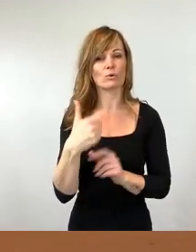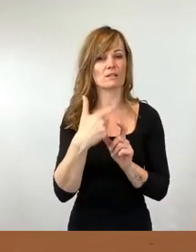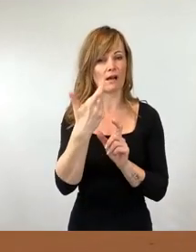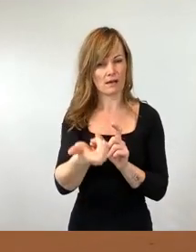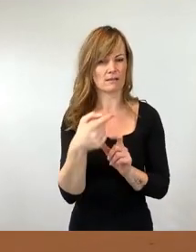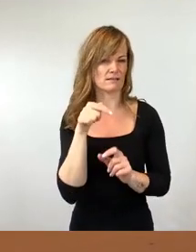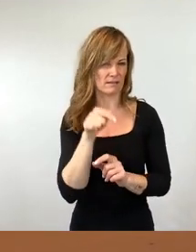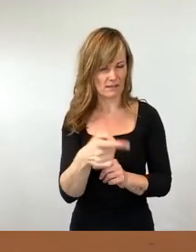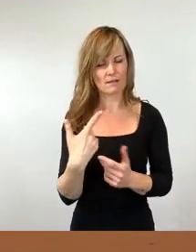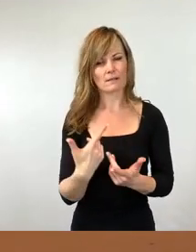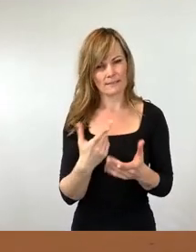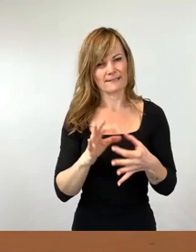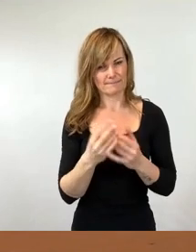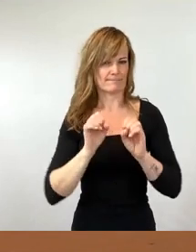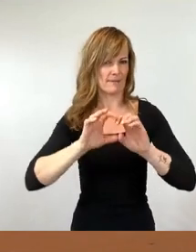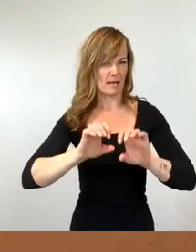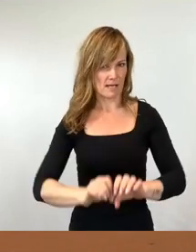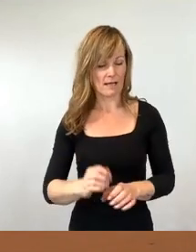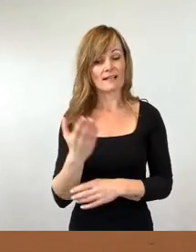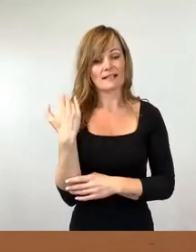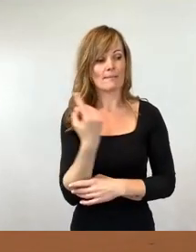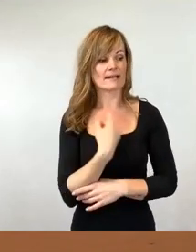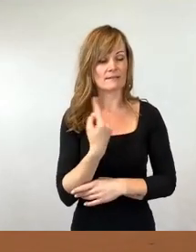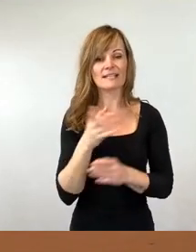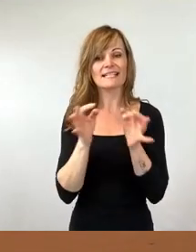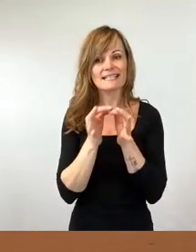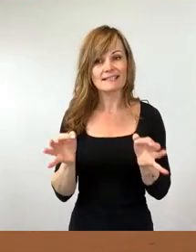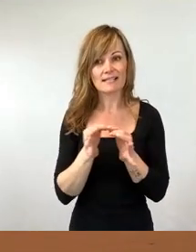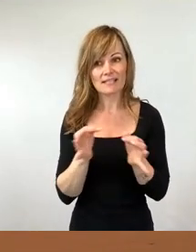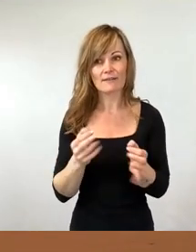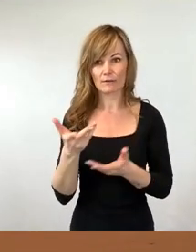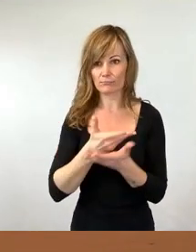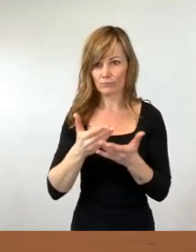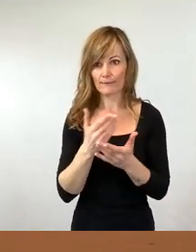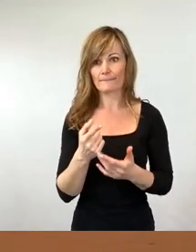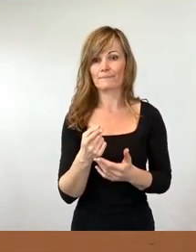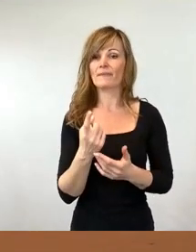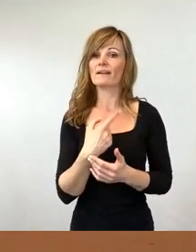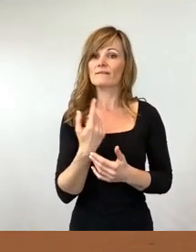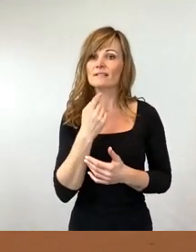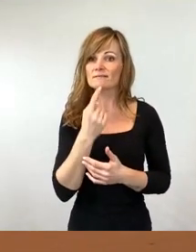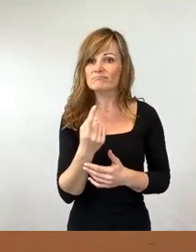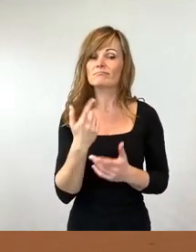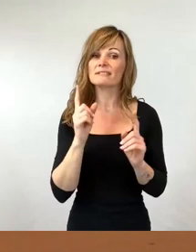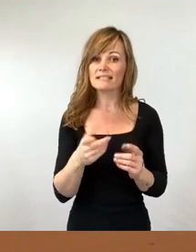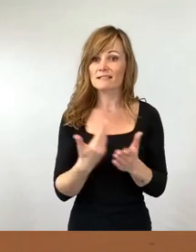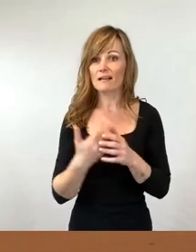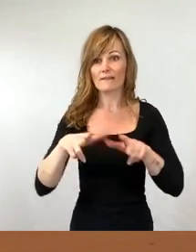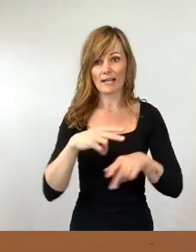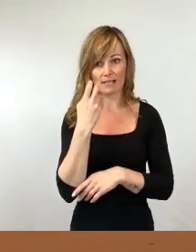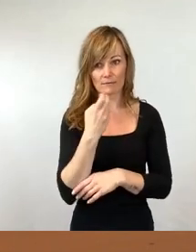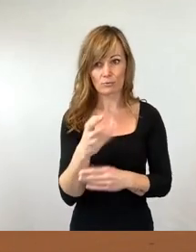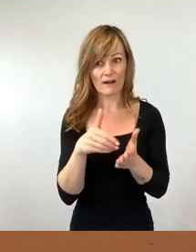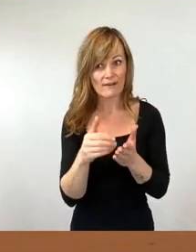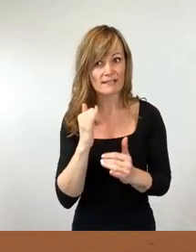gesprochen, ob der Verkehrsversuch, also wir jetzt in der Verwaltung, weitergeführt werden sollte. Insofern will ich Ihnen die Sachlage